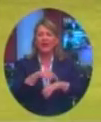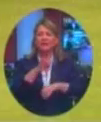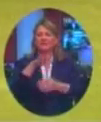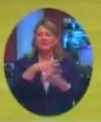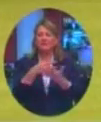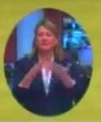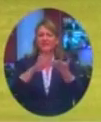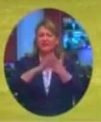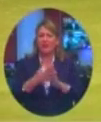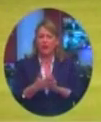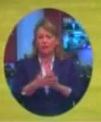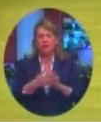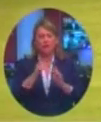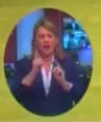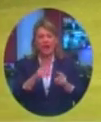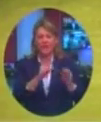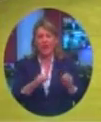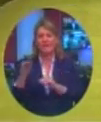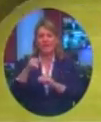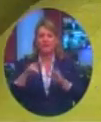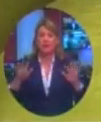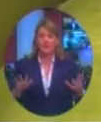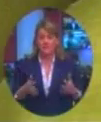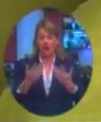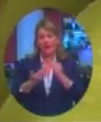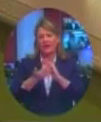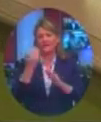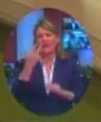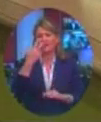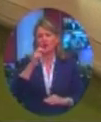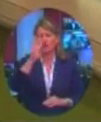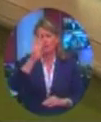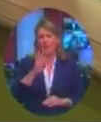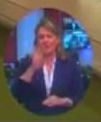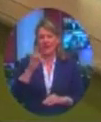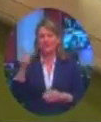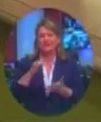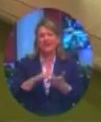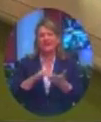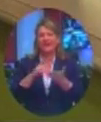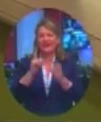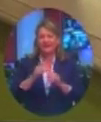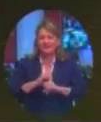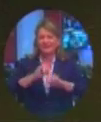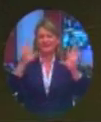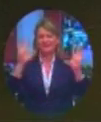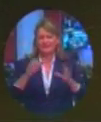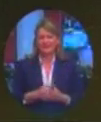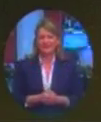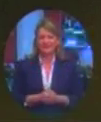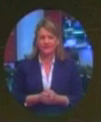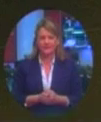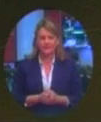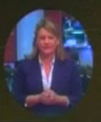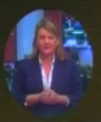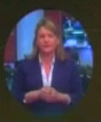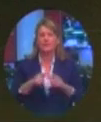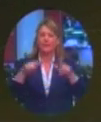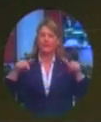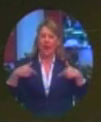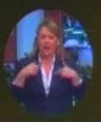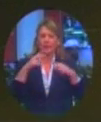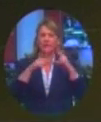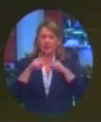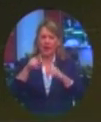הצעת החוק הזו במהירות לפני מועד ה-30 באפריל, תאריך תחילת השידורים המקורי. אנחנו נדבר על העניין של